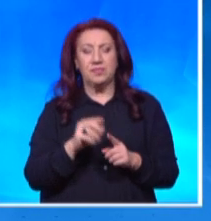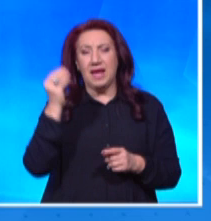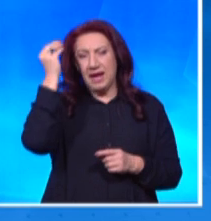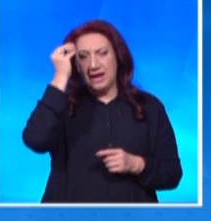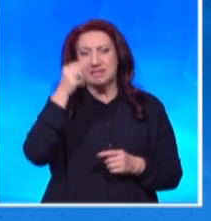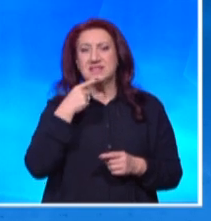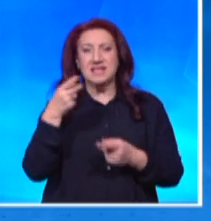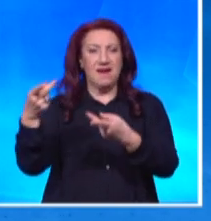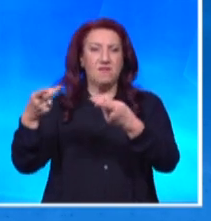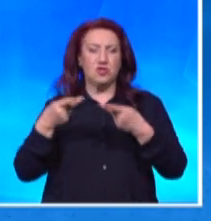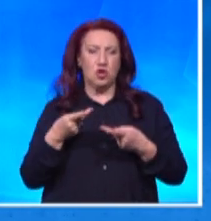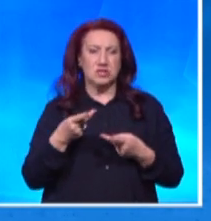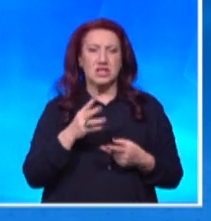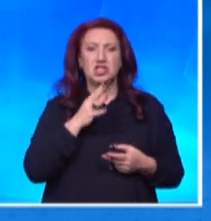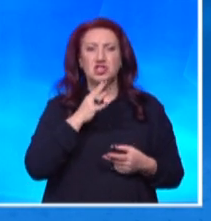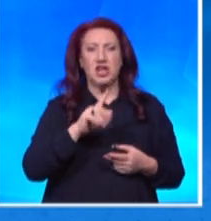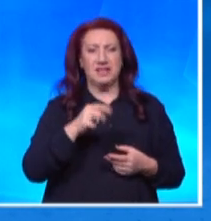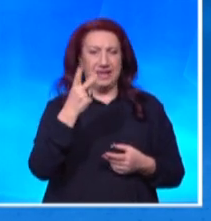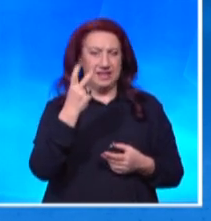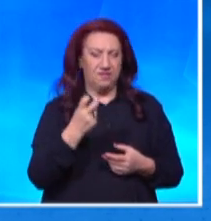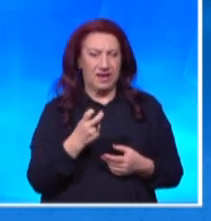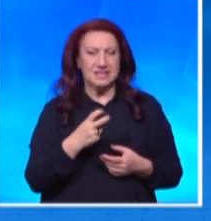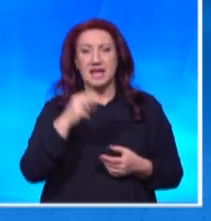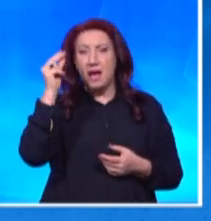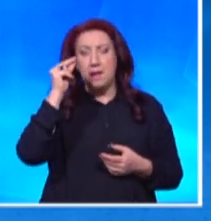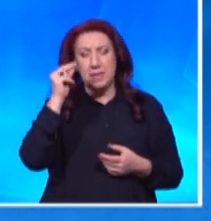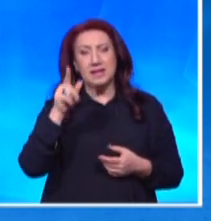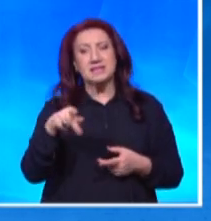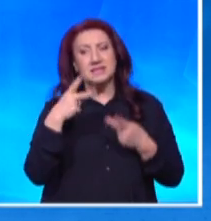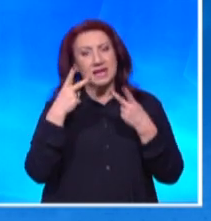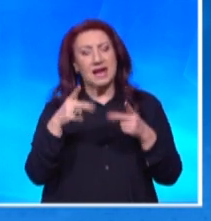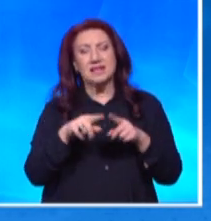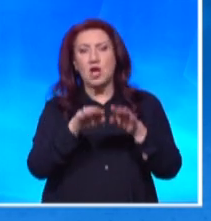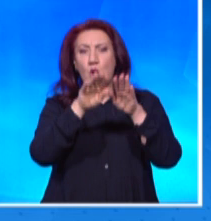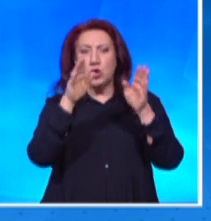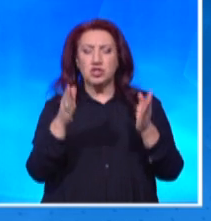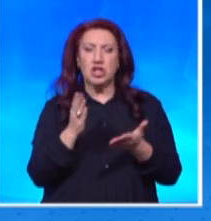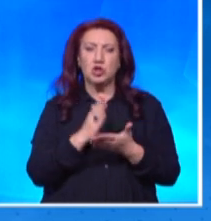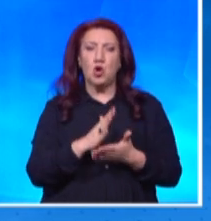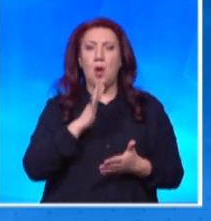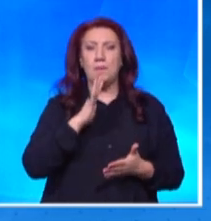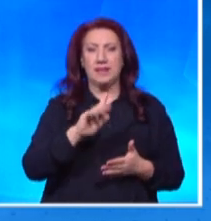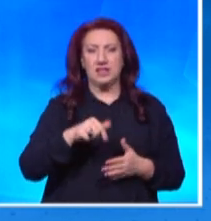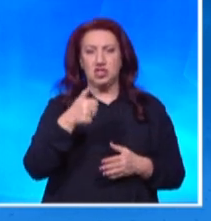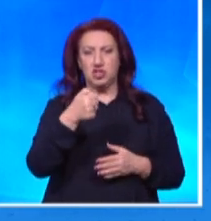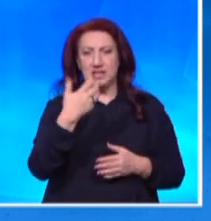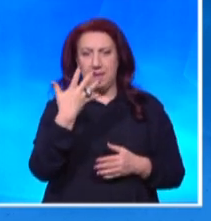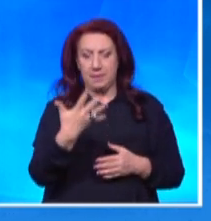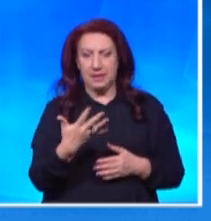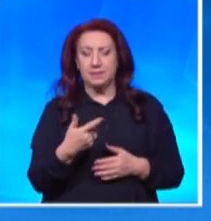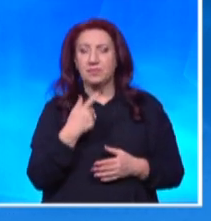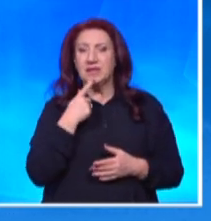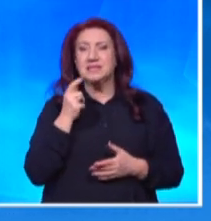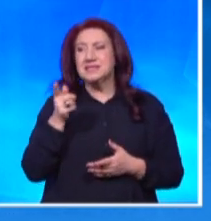вносната продукция е около 4 лева и 20 стотинки, а българските отгледани в оранжерия достигат до 5 лева и 65. За